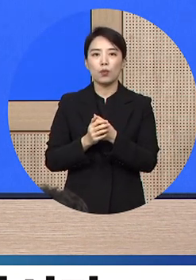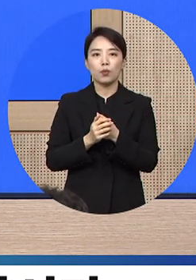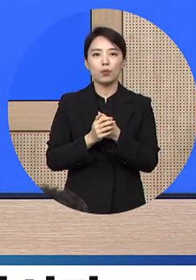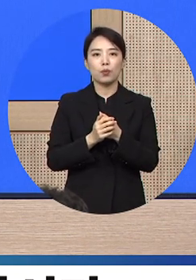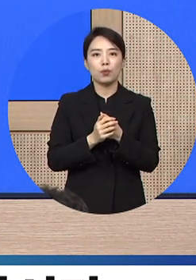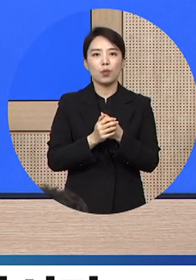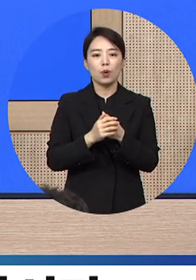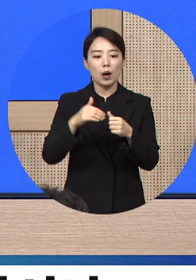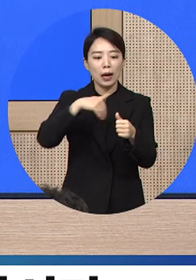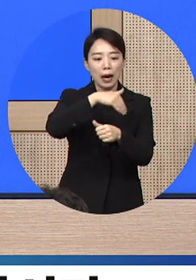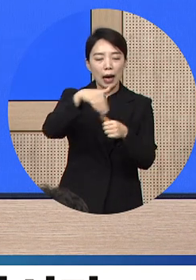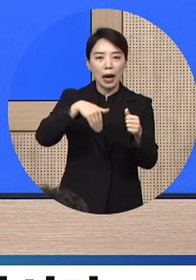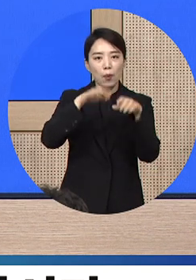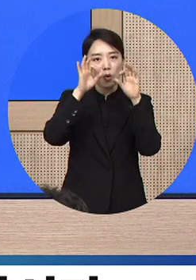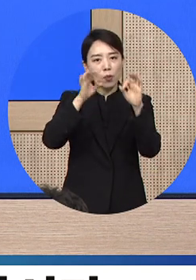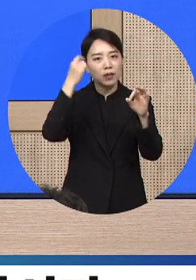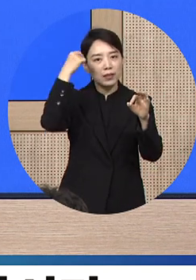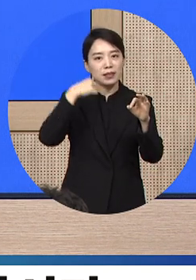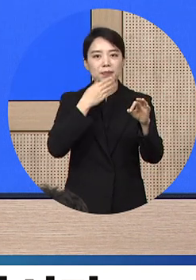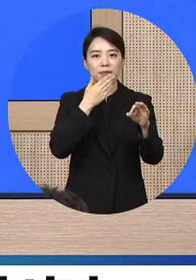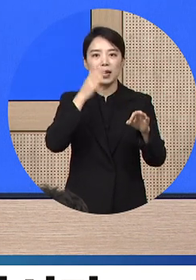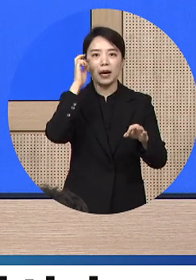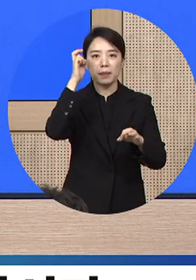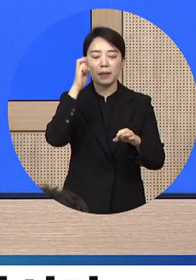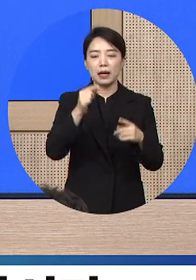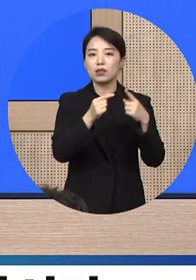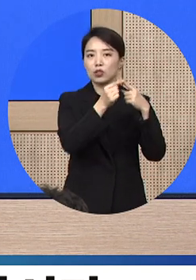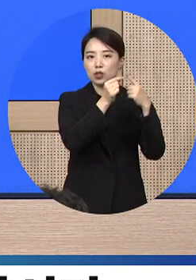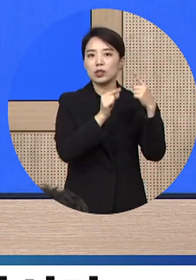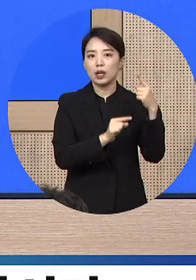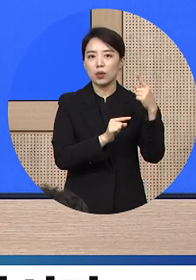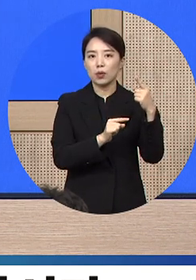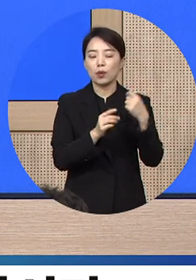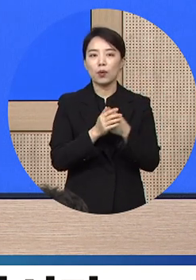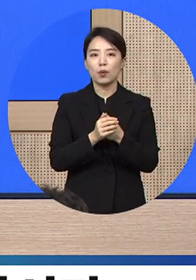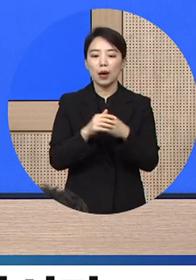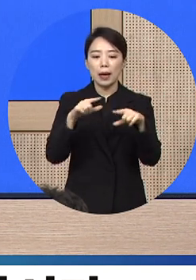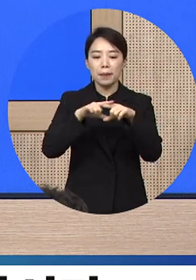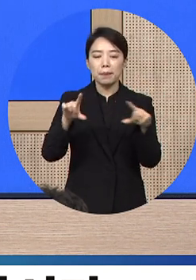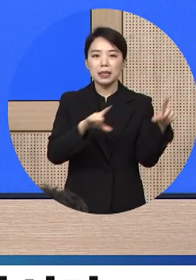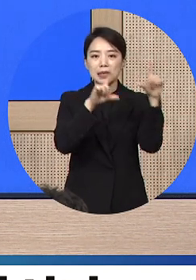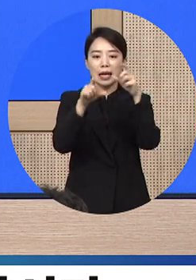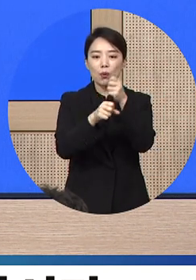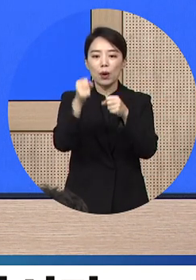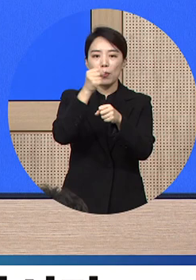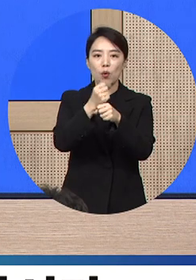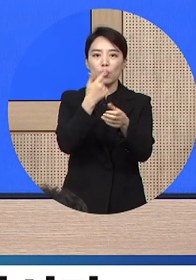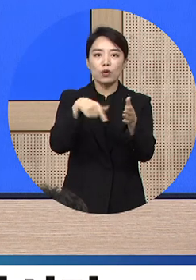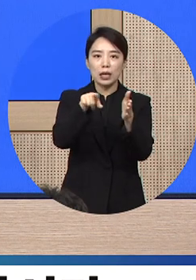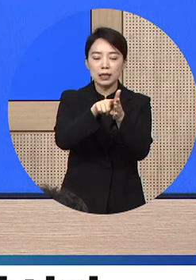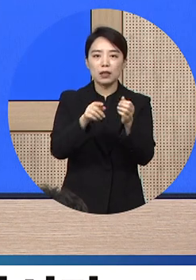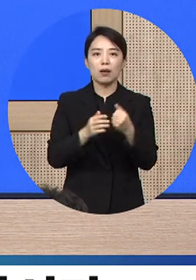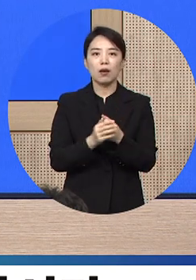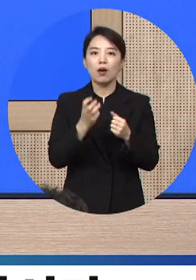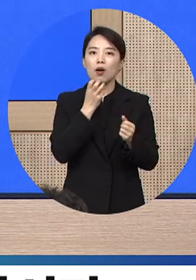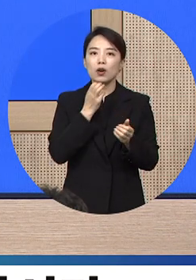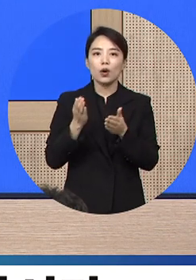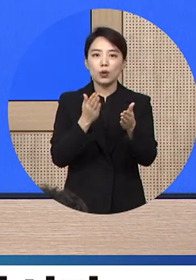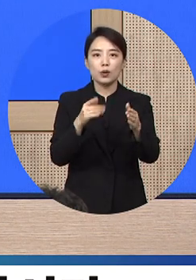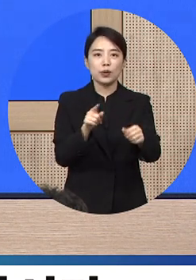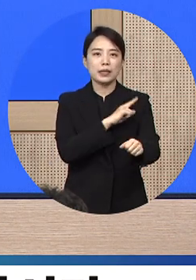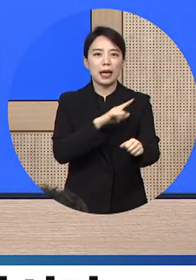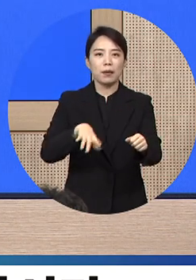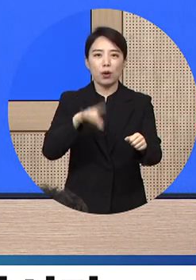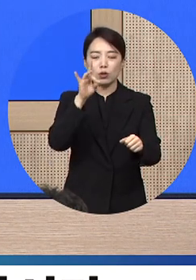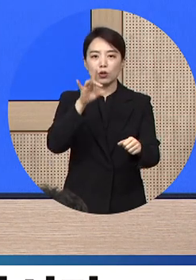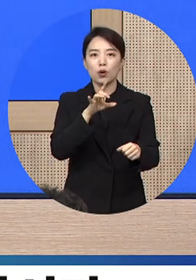보면은 그 일단을 느낄 수 있을 겁니다. 우선 첫째로 민생 회복을 위해서 경기도는 가장 먼저